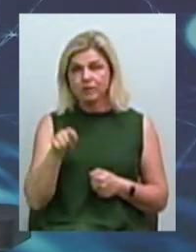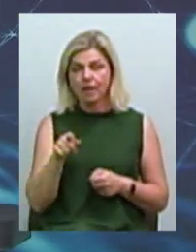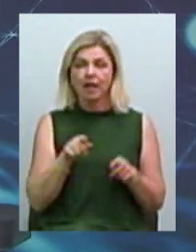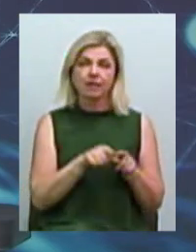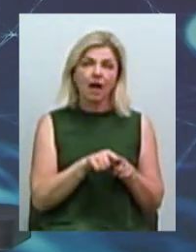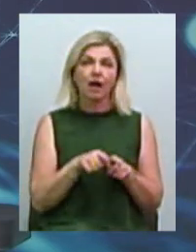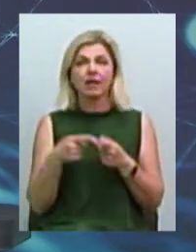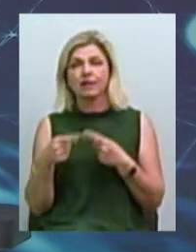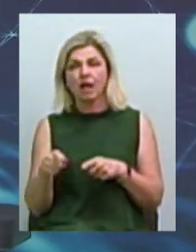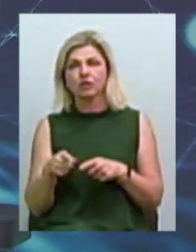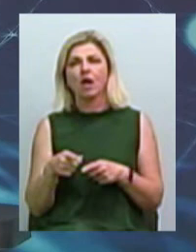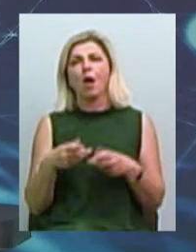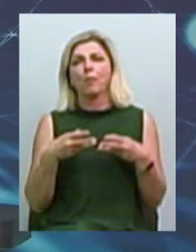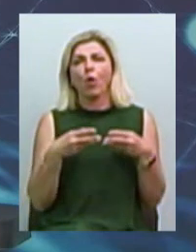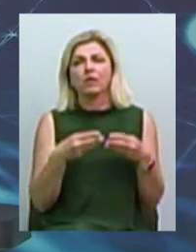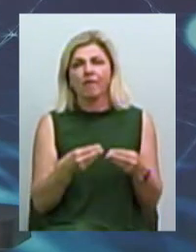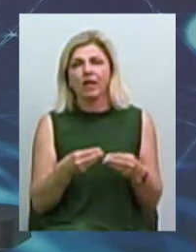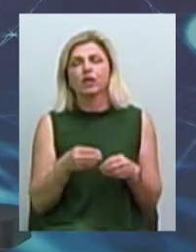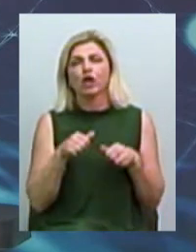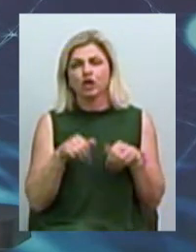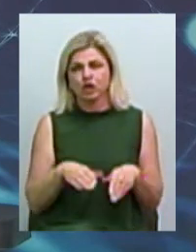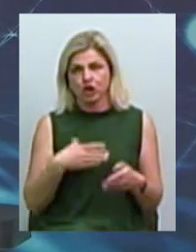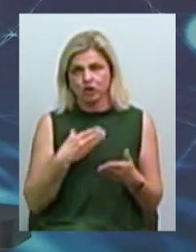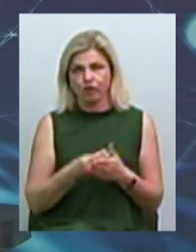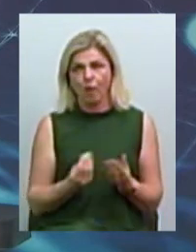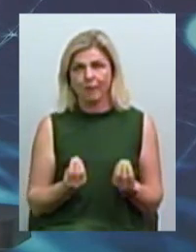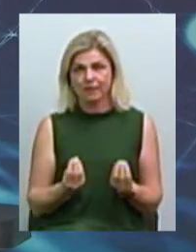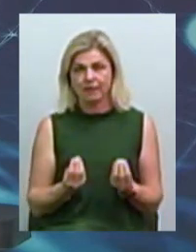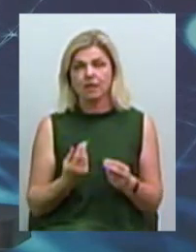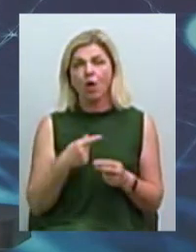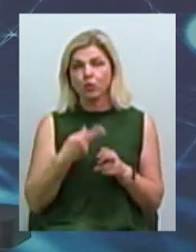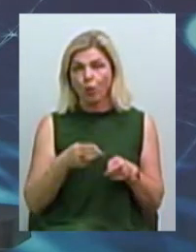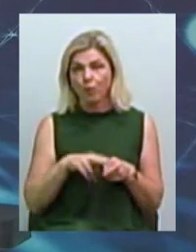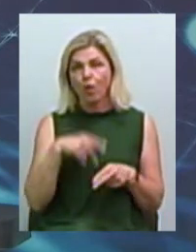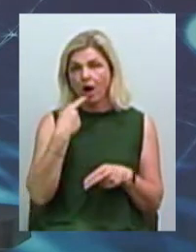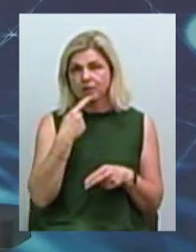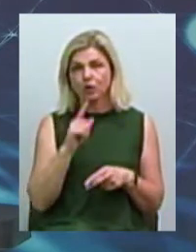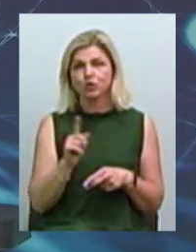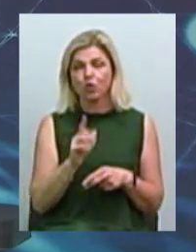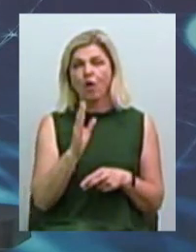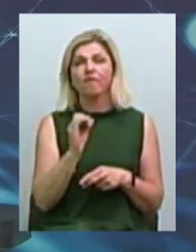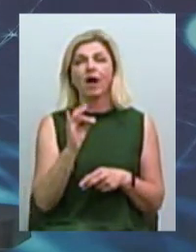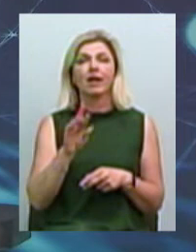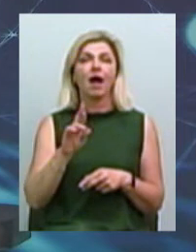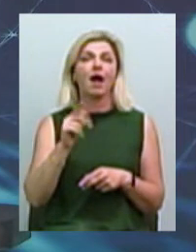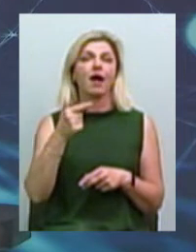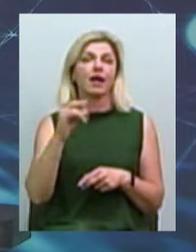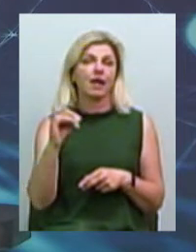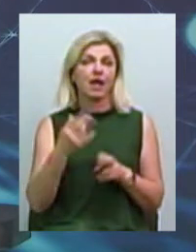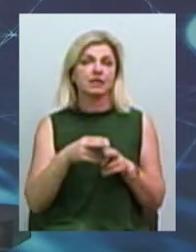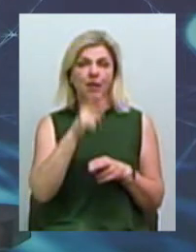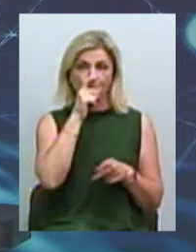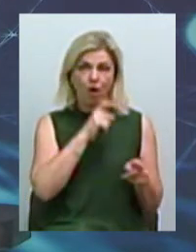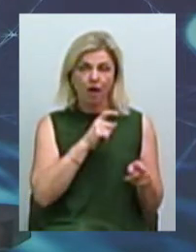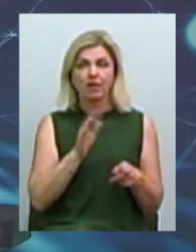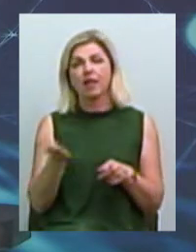протиснути, продавити якісь свої бізнесові рішення. Тому казати про те, що варяги – це погано, а місцеві – давайте місцевих,